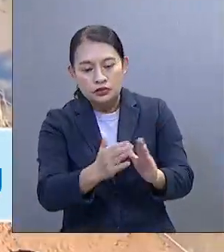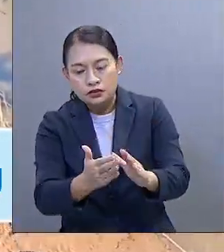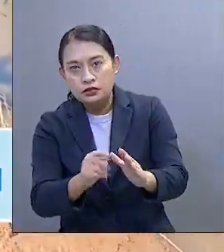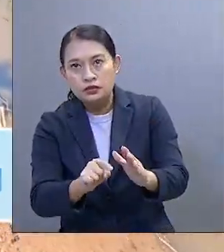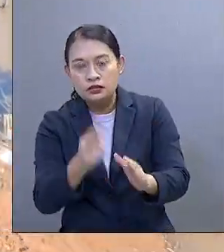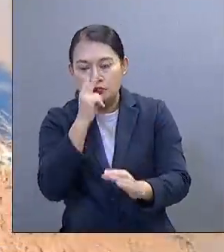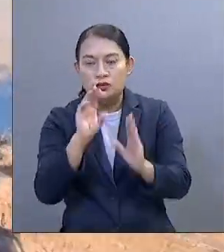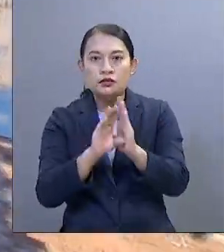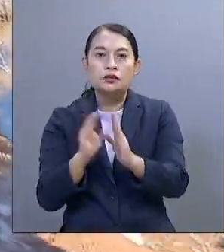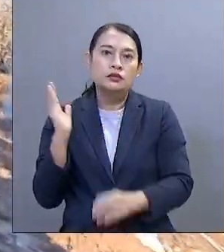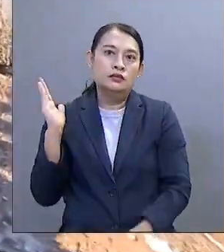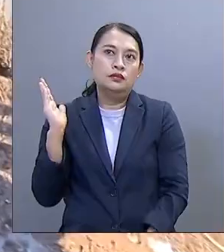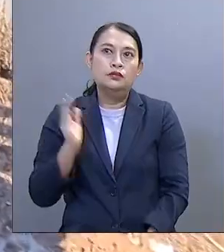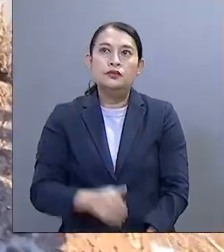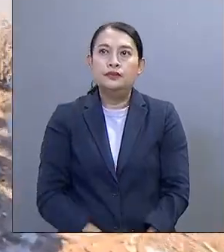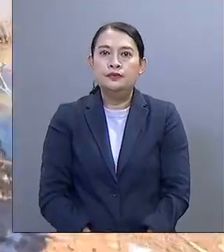่างที่เห็นเนี่ยค่ะ